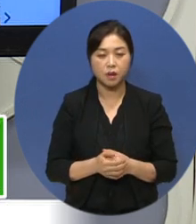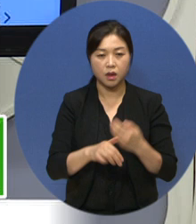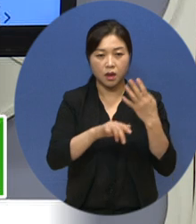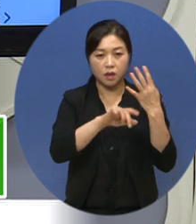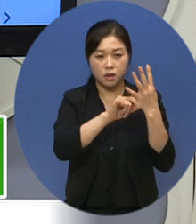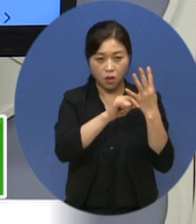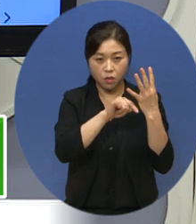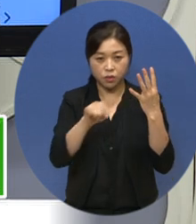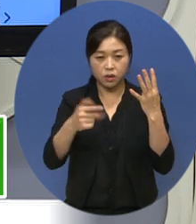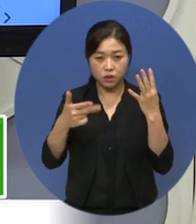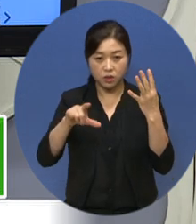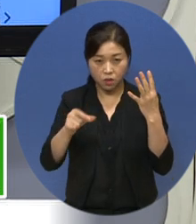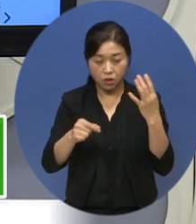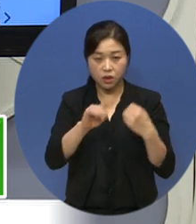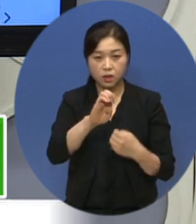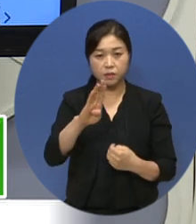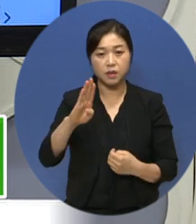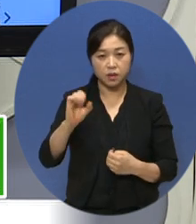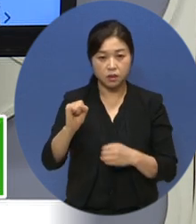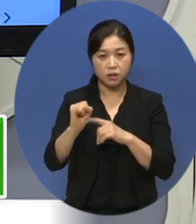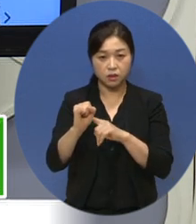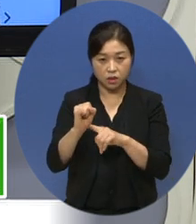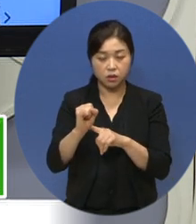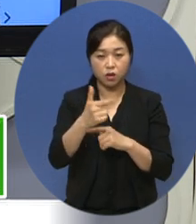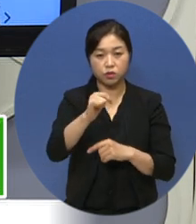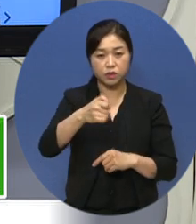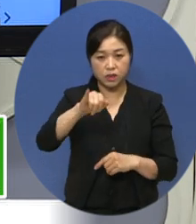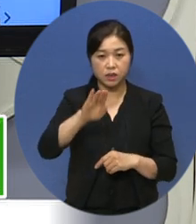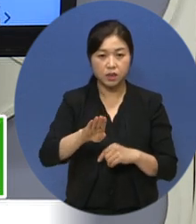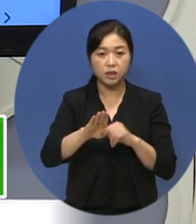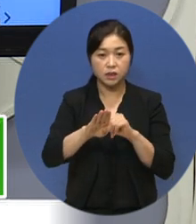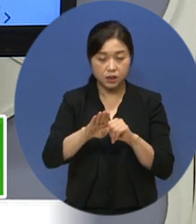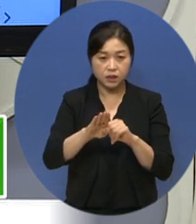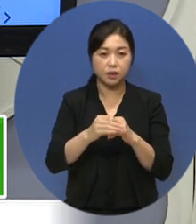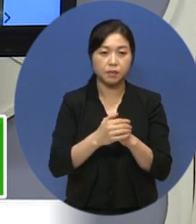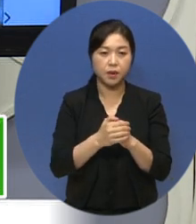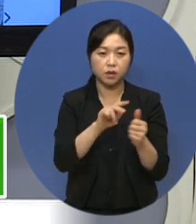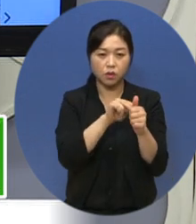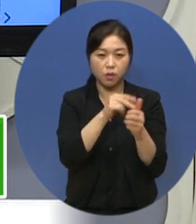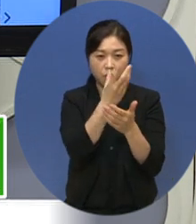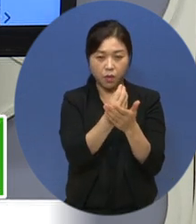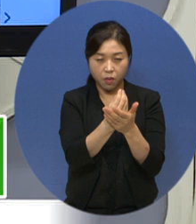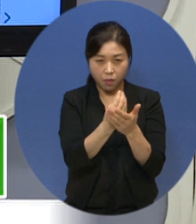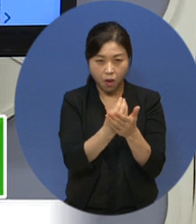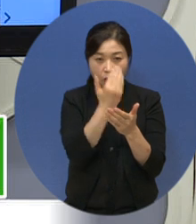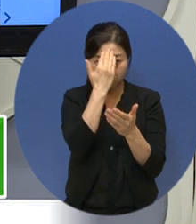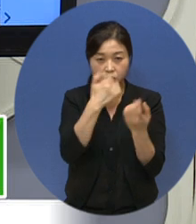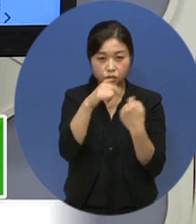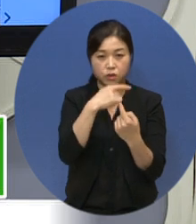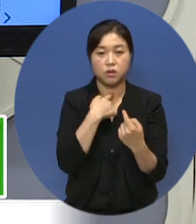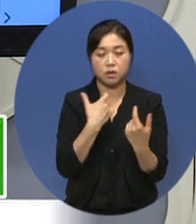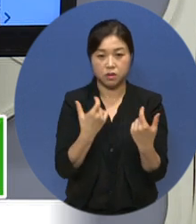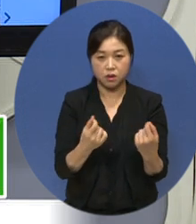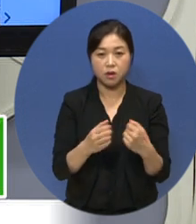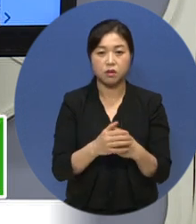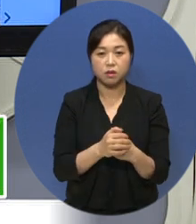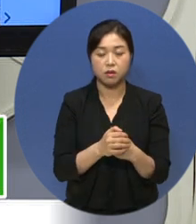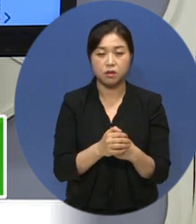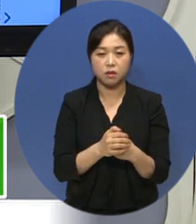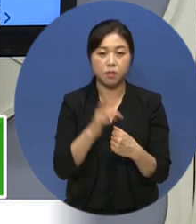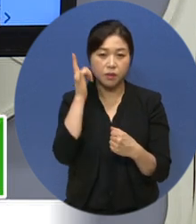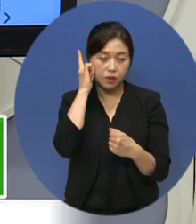4월부터 7월까지 ebs 등 준 우리 집 등의 데이터 무과금 조치를 운영한 결과 총 모바일